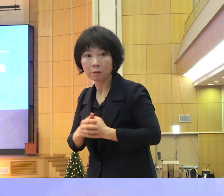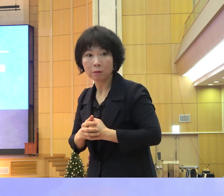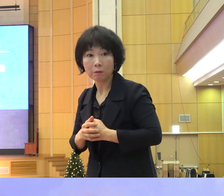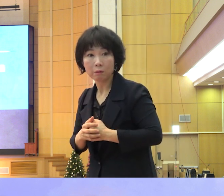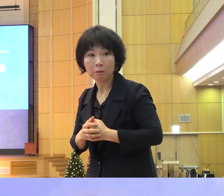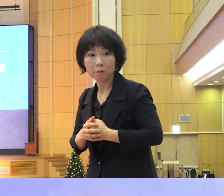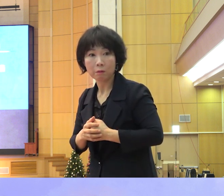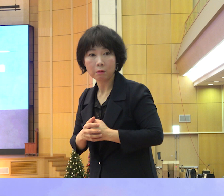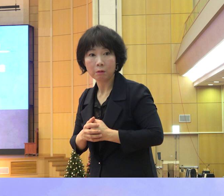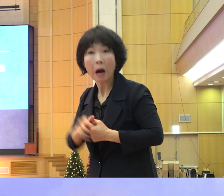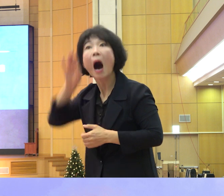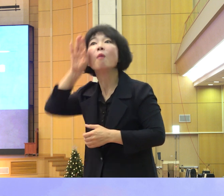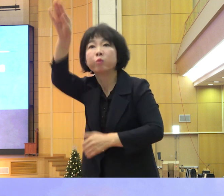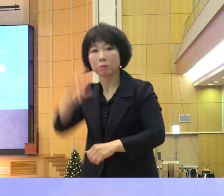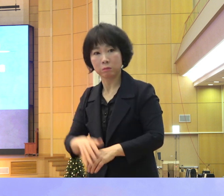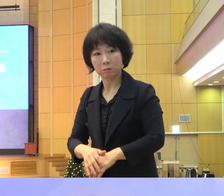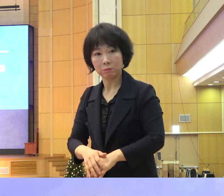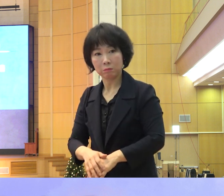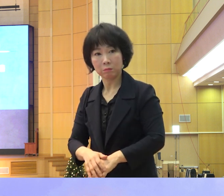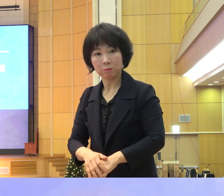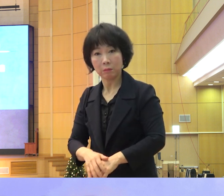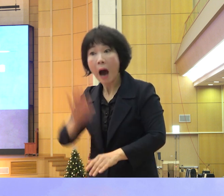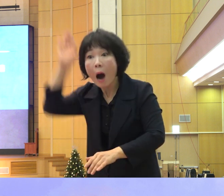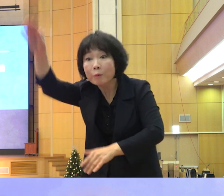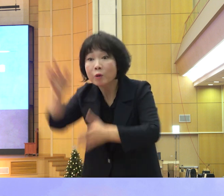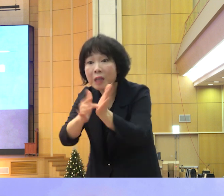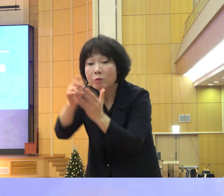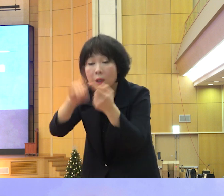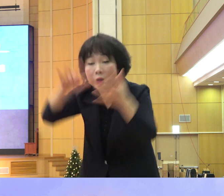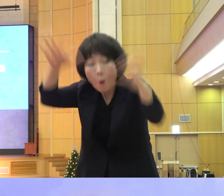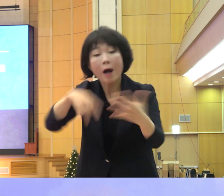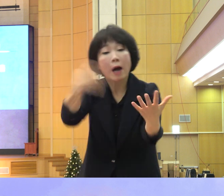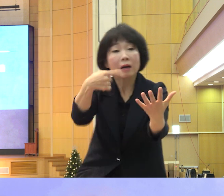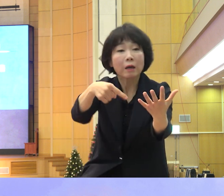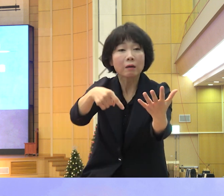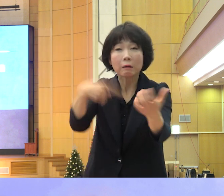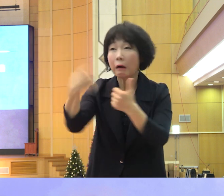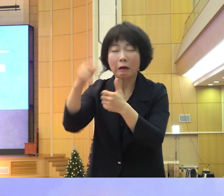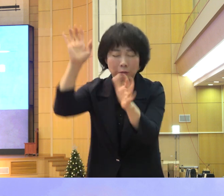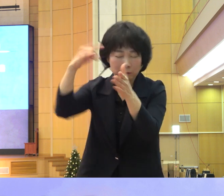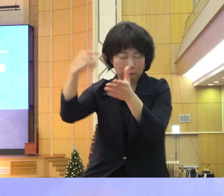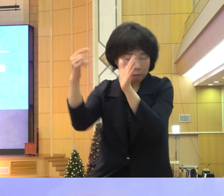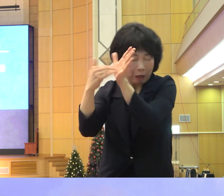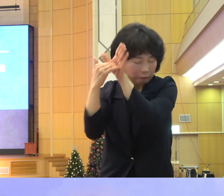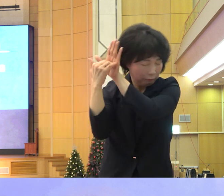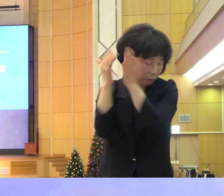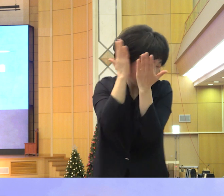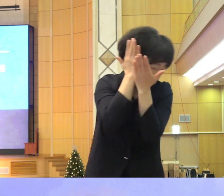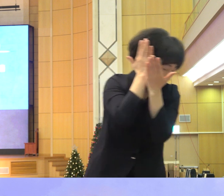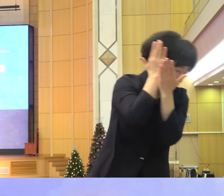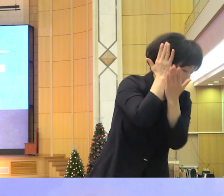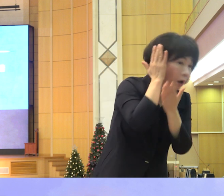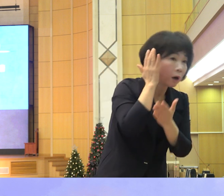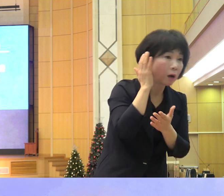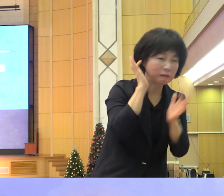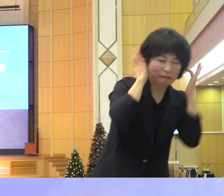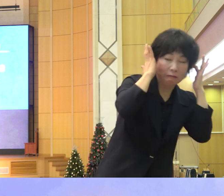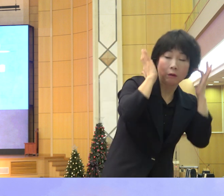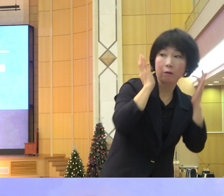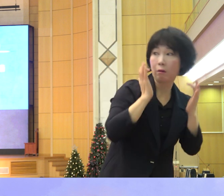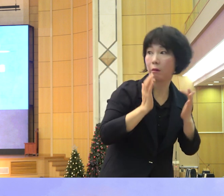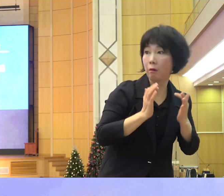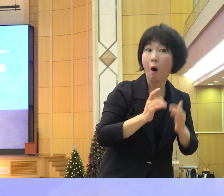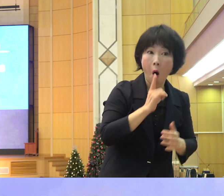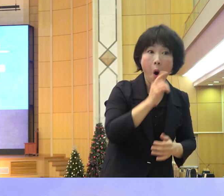되는데 자꾸만 바른 교훈을 받으려고 안 하고 귀가 가려워서 자기의 사욕을 쫓을 스승을